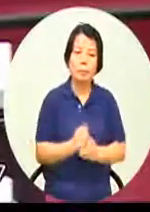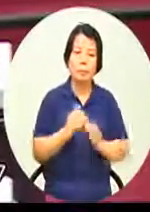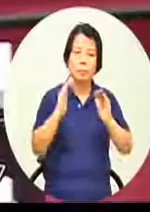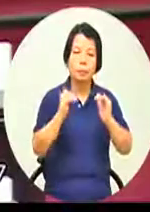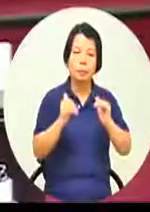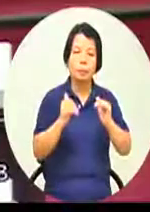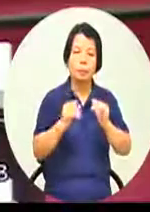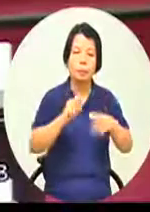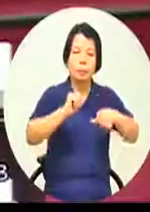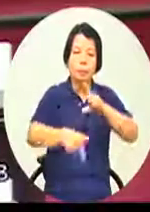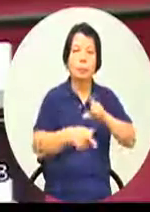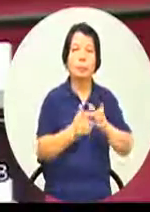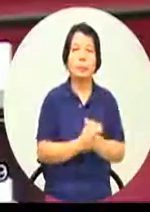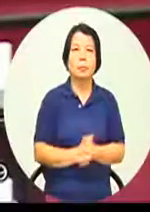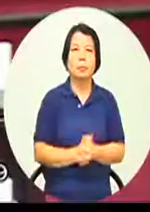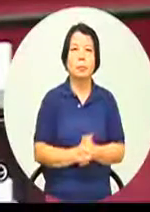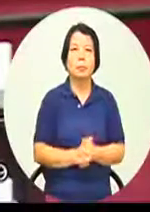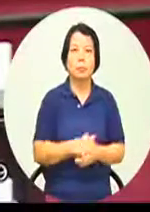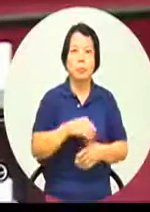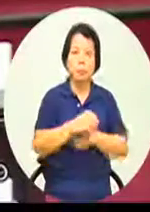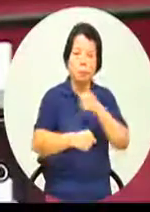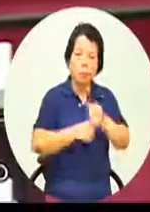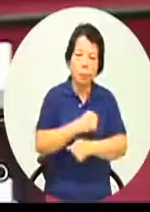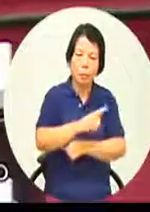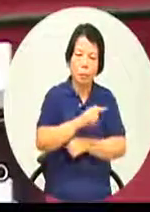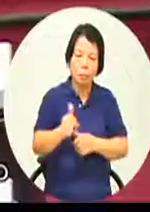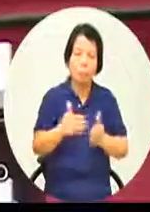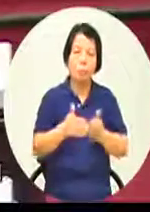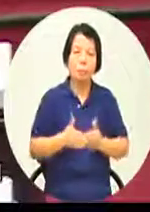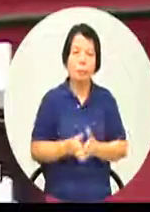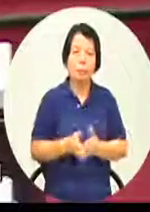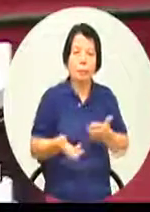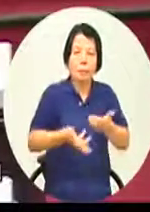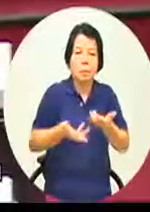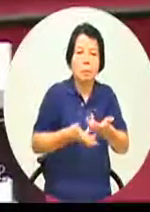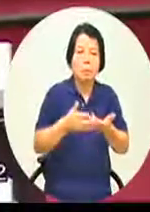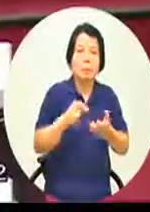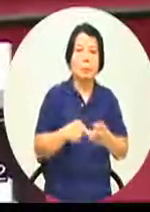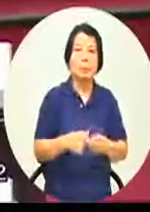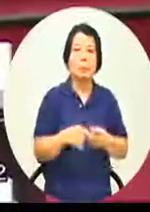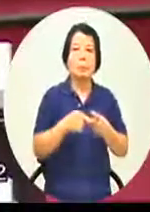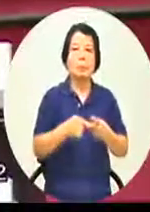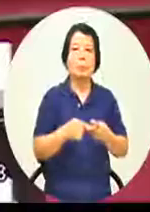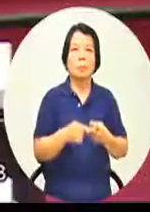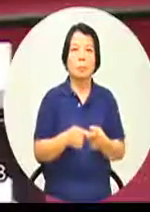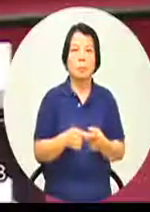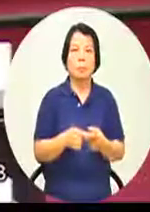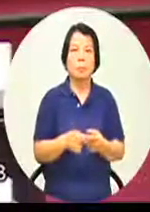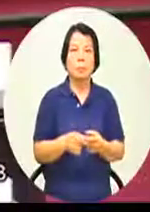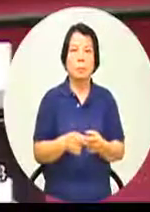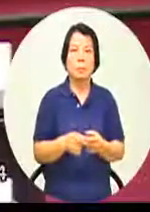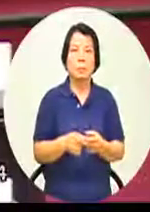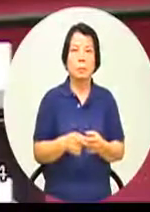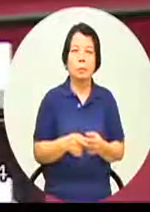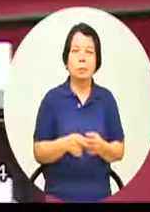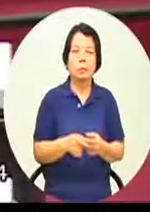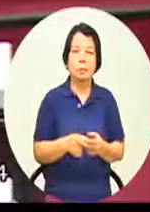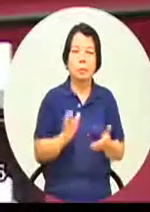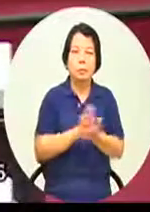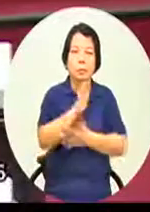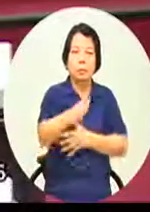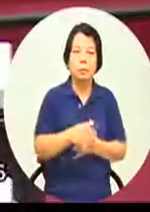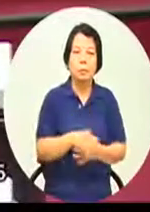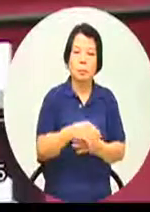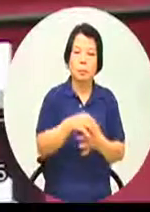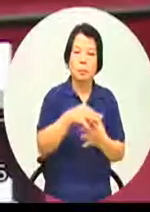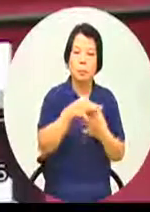就是宠物生命事业的这些，然后去做火化，然后去做后续的一